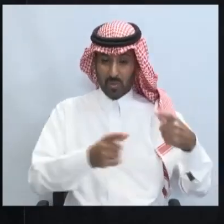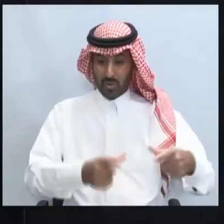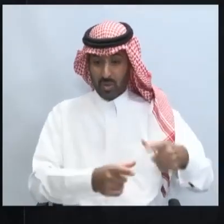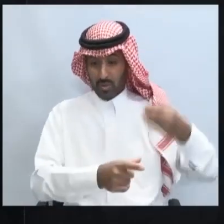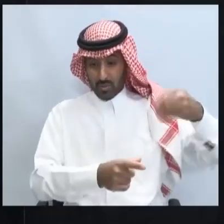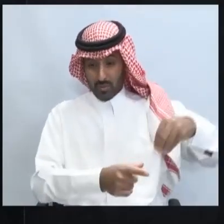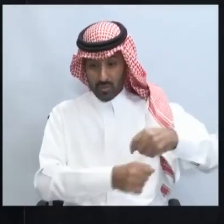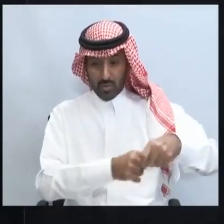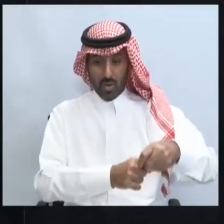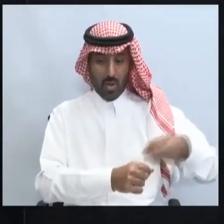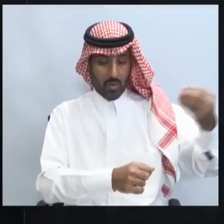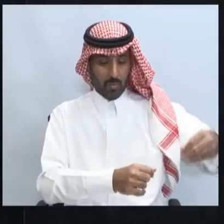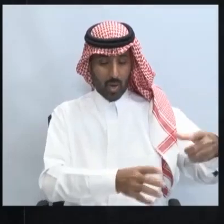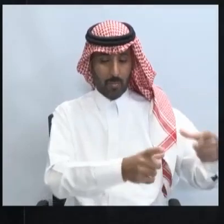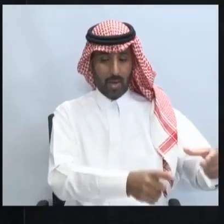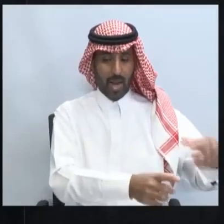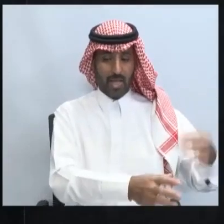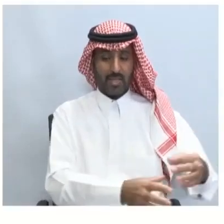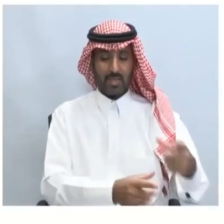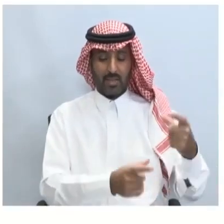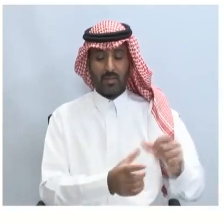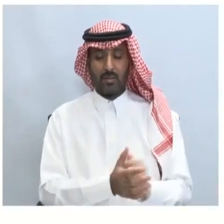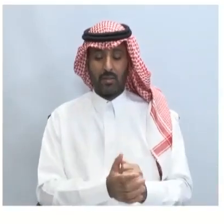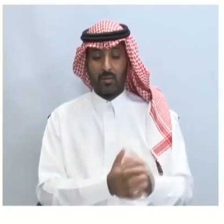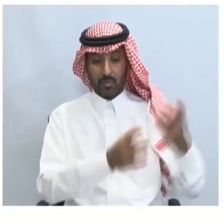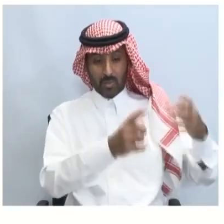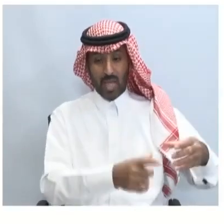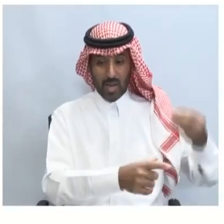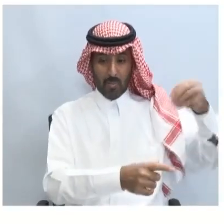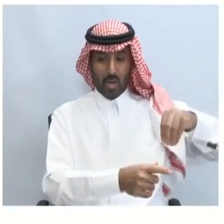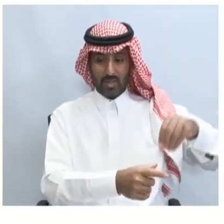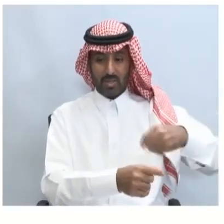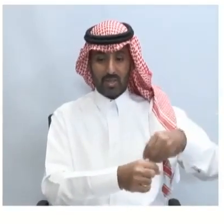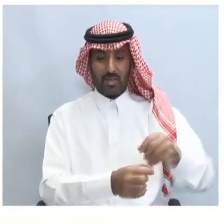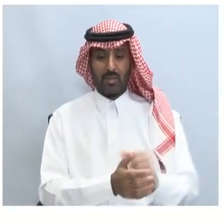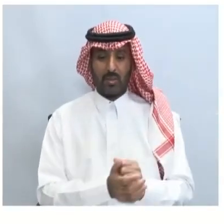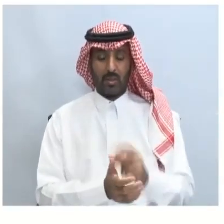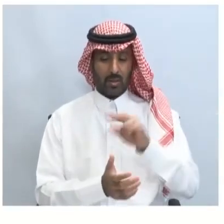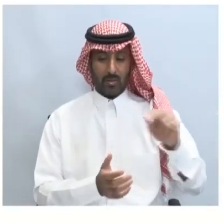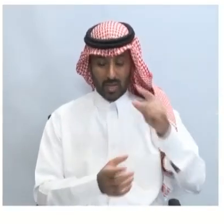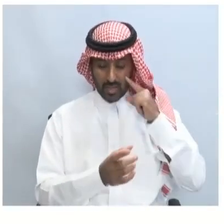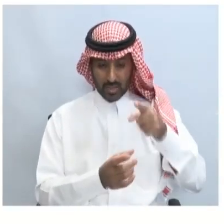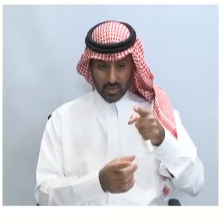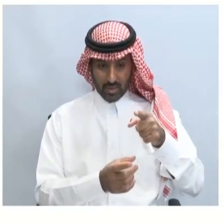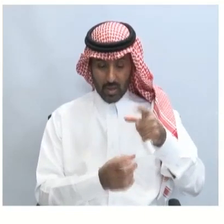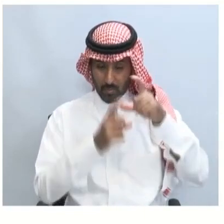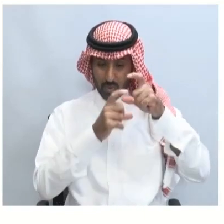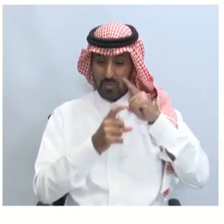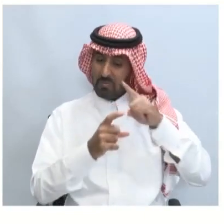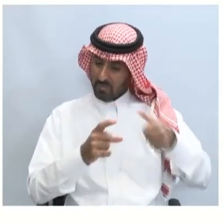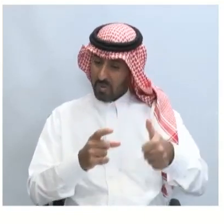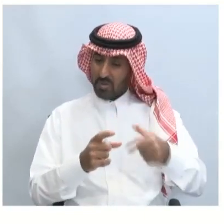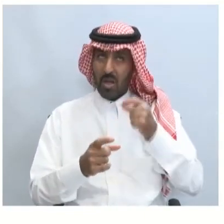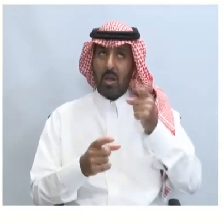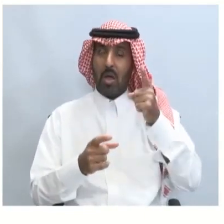المكان المخصص اذا اضع النفايات في المكان المخصص كما يفعل هذا الشاب ما شاء الله